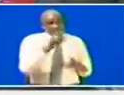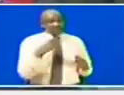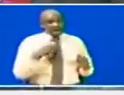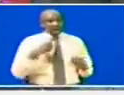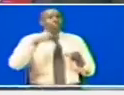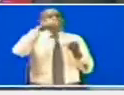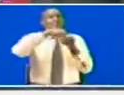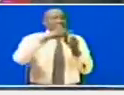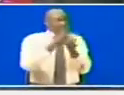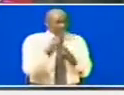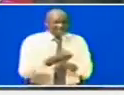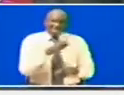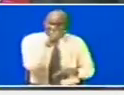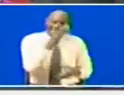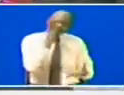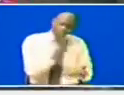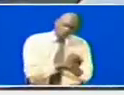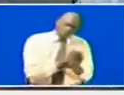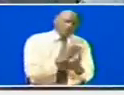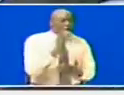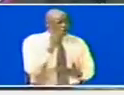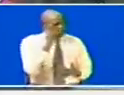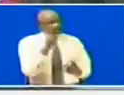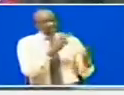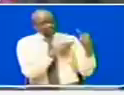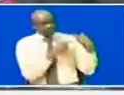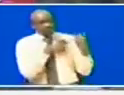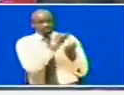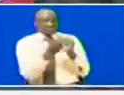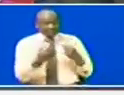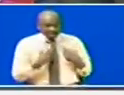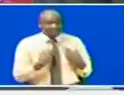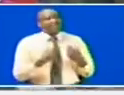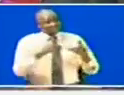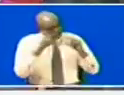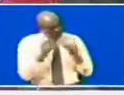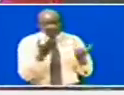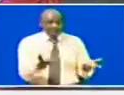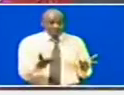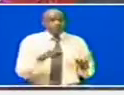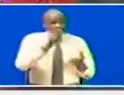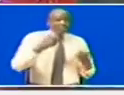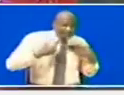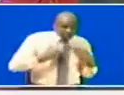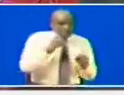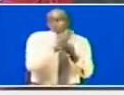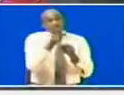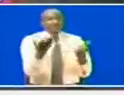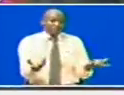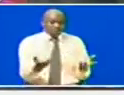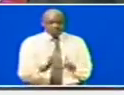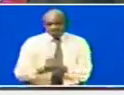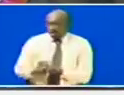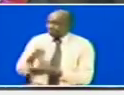uwekezaji huo ni wa mume. Je, hapo kuna ukweli ama kama majukumu yalivyobadilika, basi hewala tuende unazo unazo, leta tufanye mambo. Wacha niseme